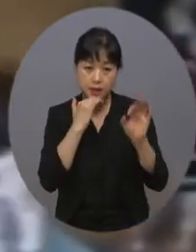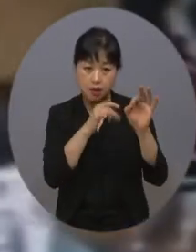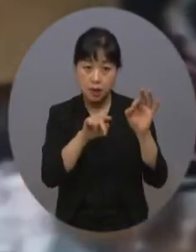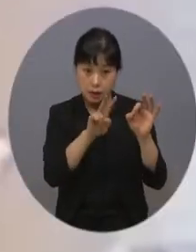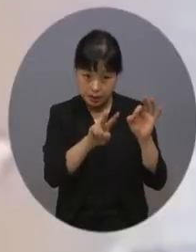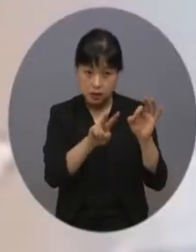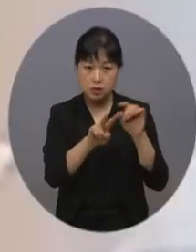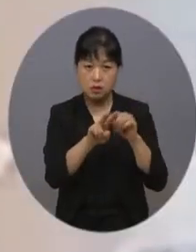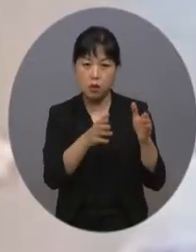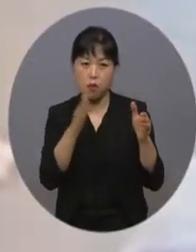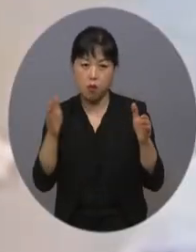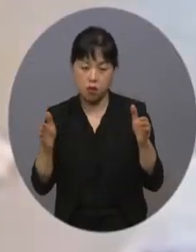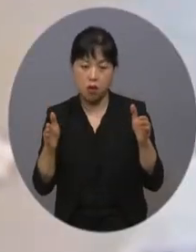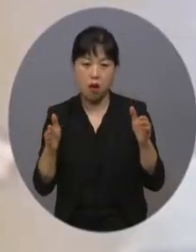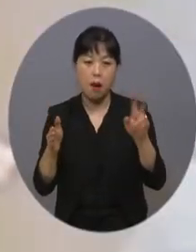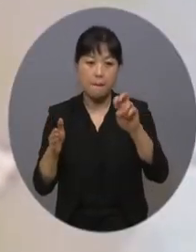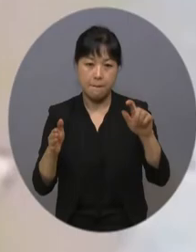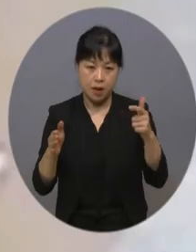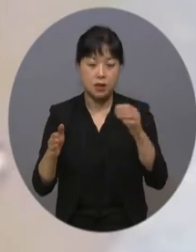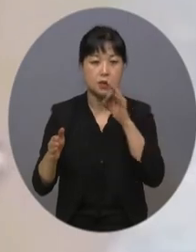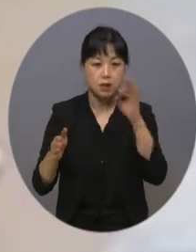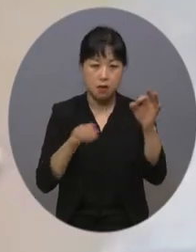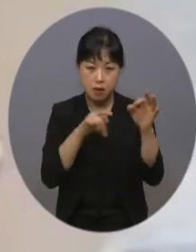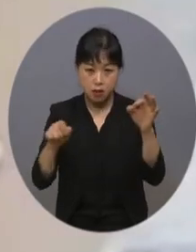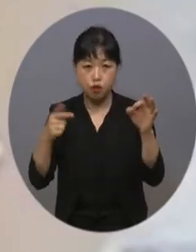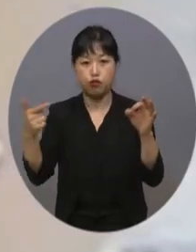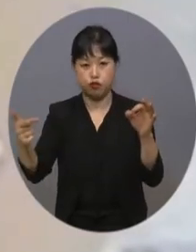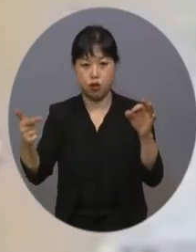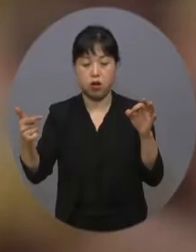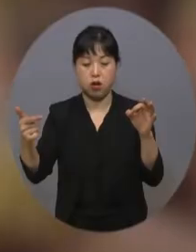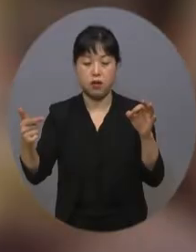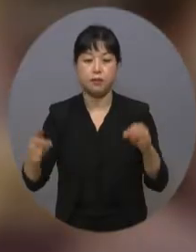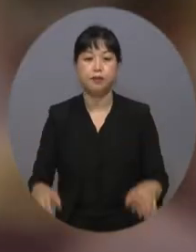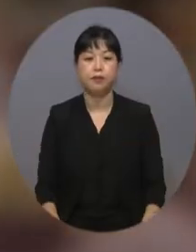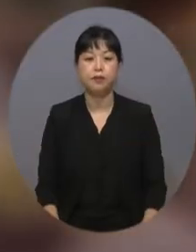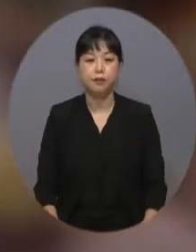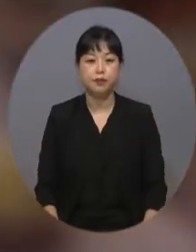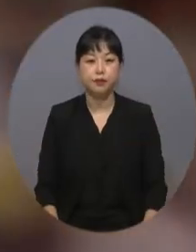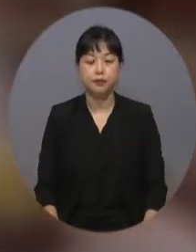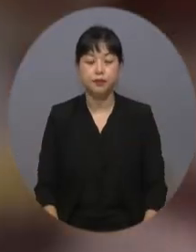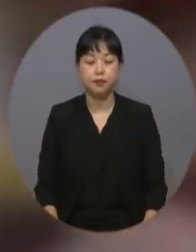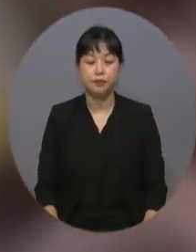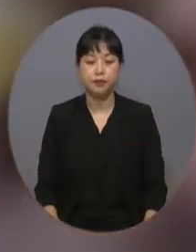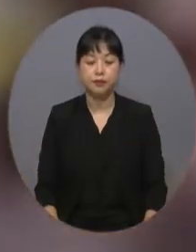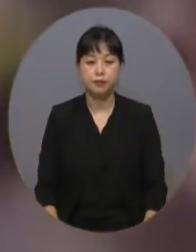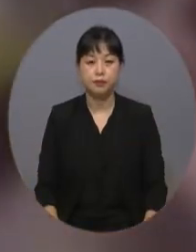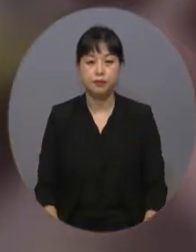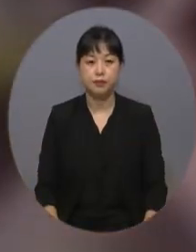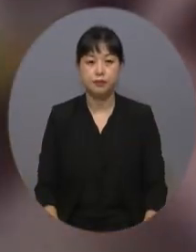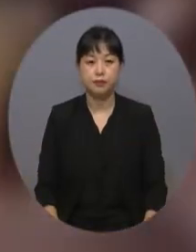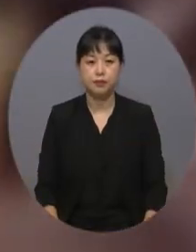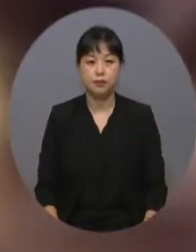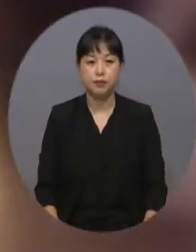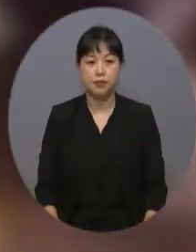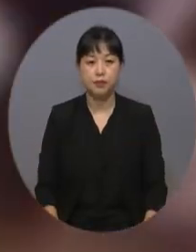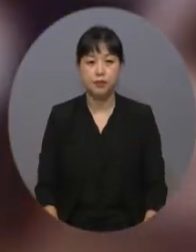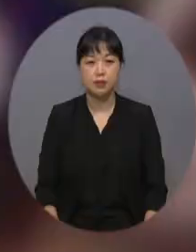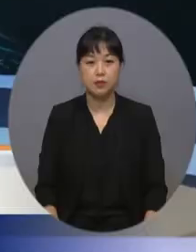2세에서 만 0세부터 6세로 변경하기로 했습니다. 복지TV 뉴스 이가연입니다.